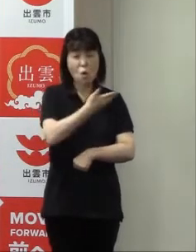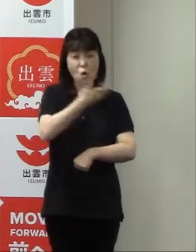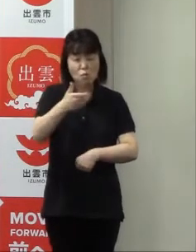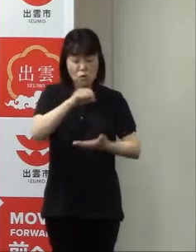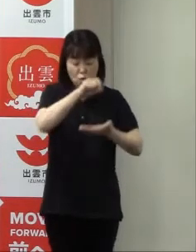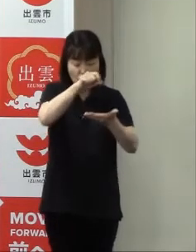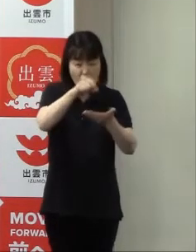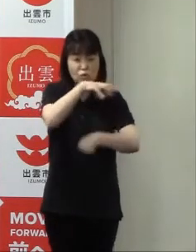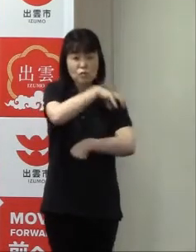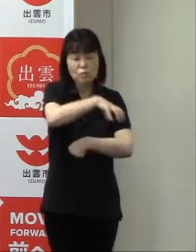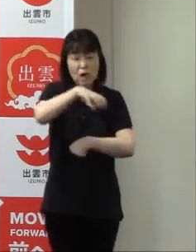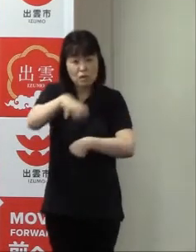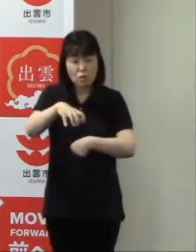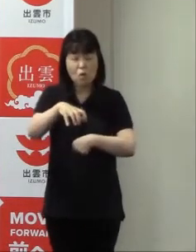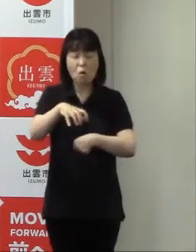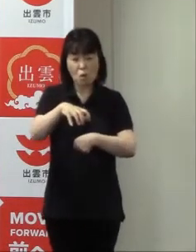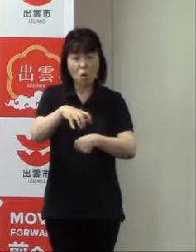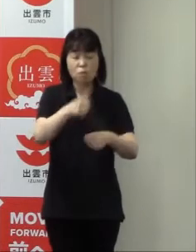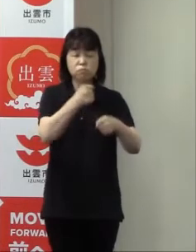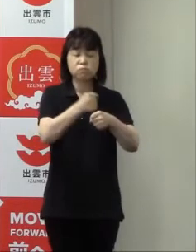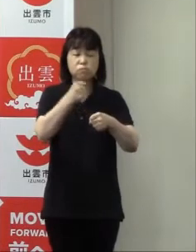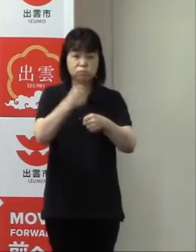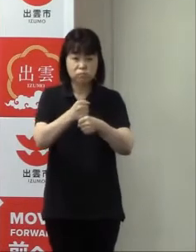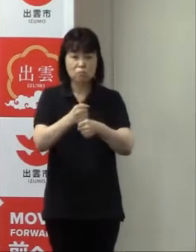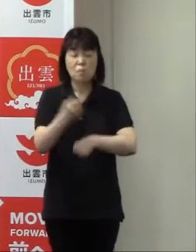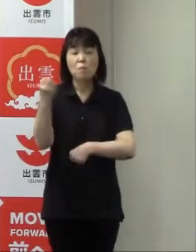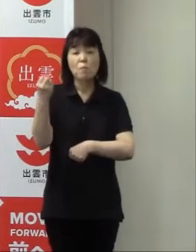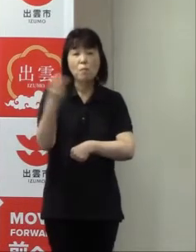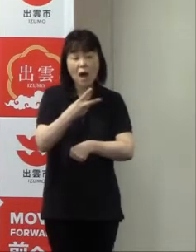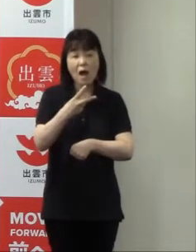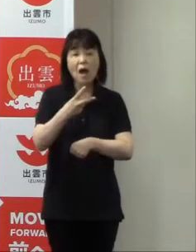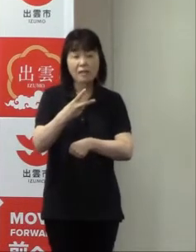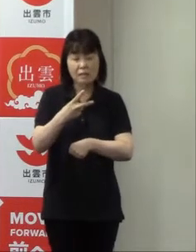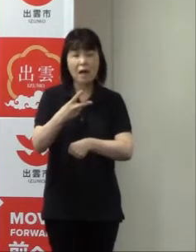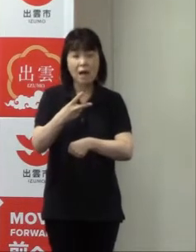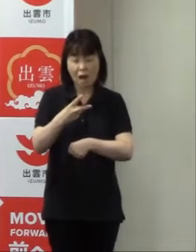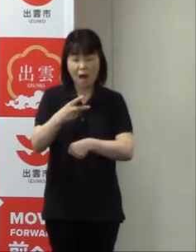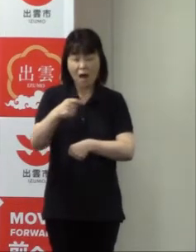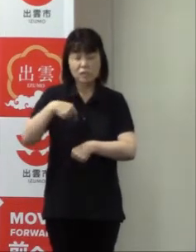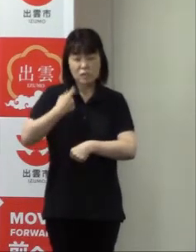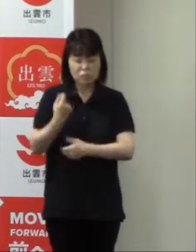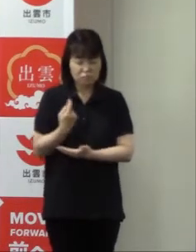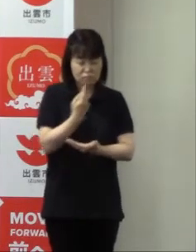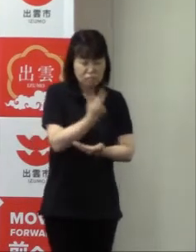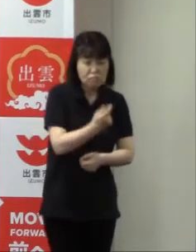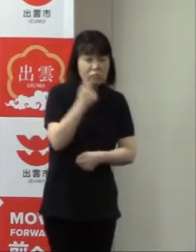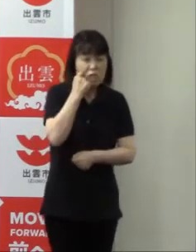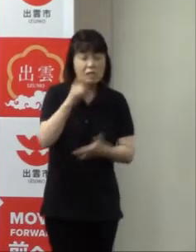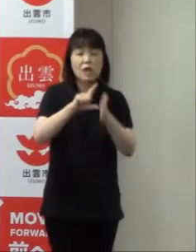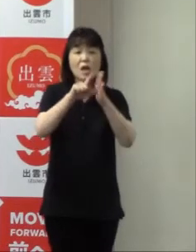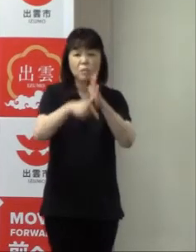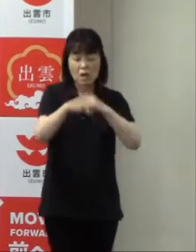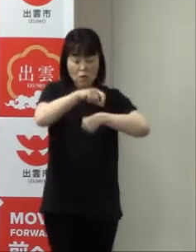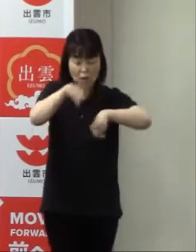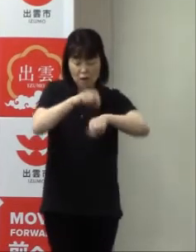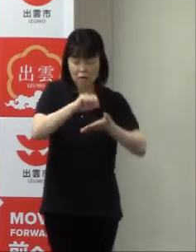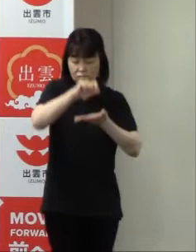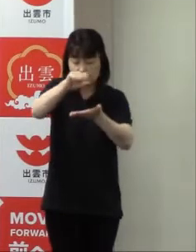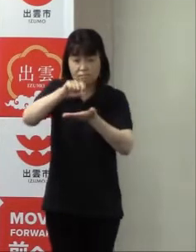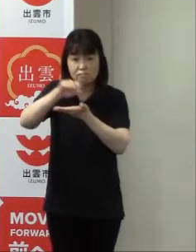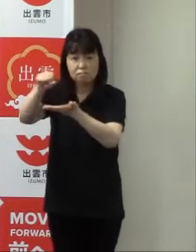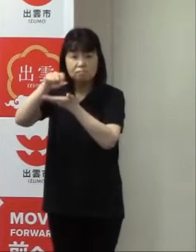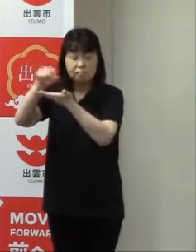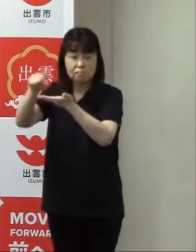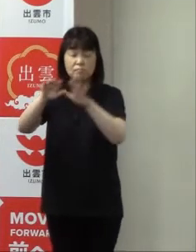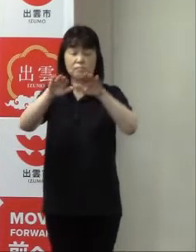ほか、要支援者の方には給水袋の個別配布をさせていただきました。